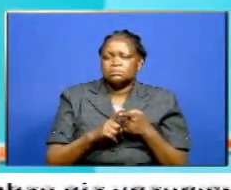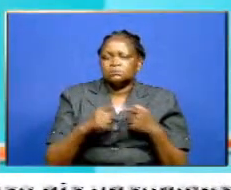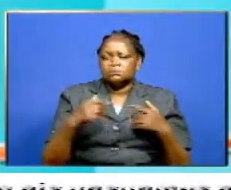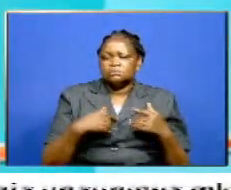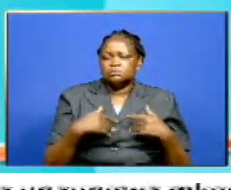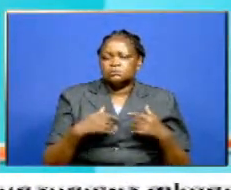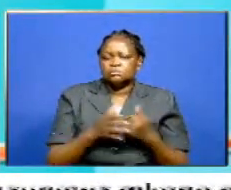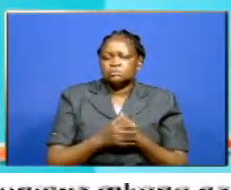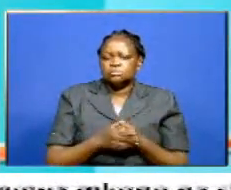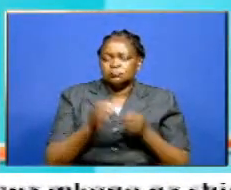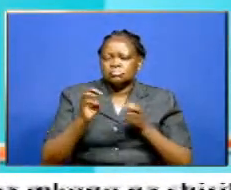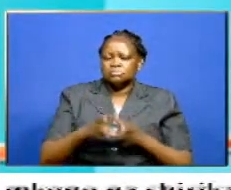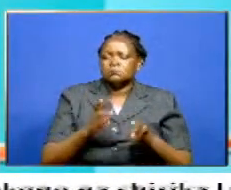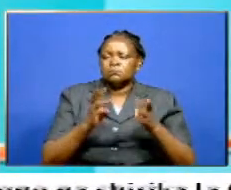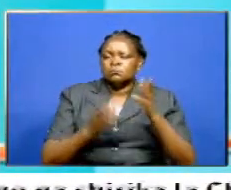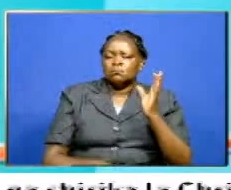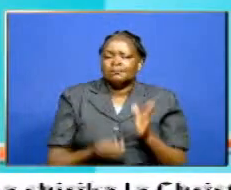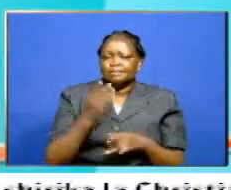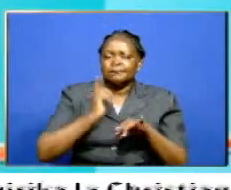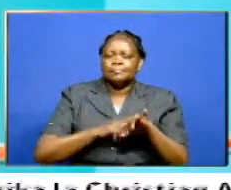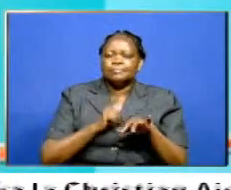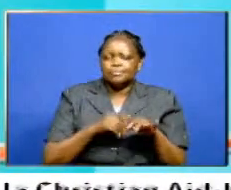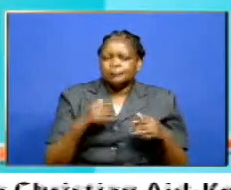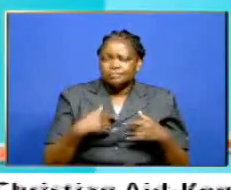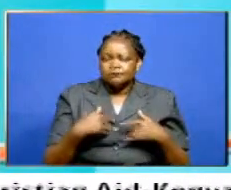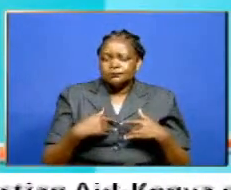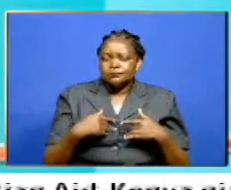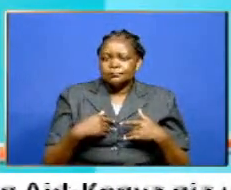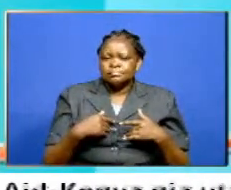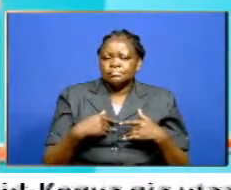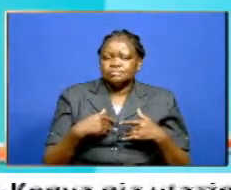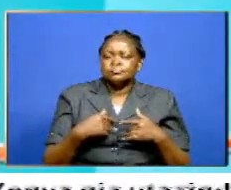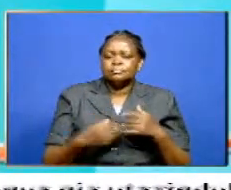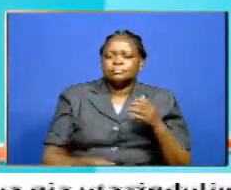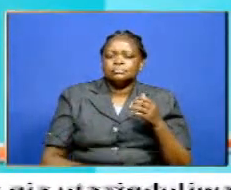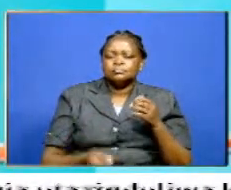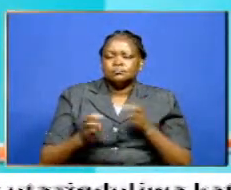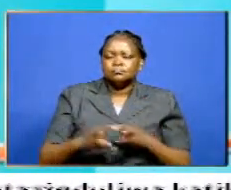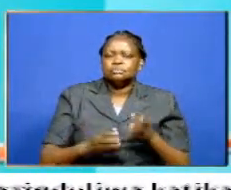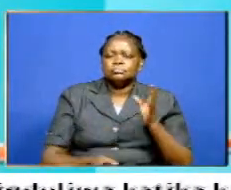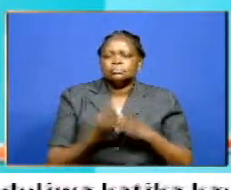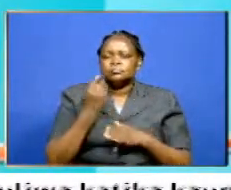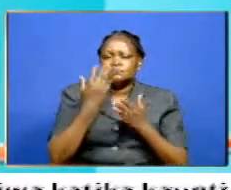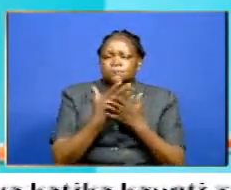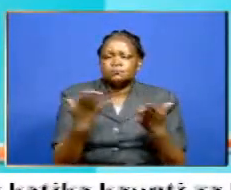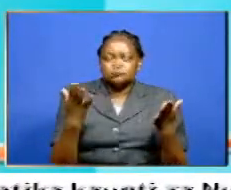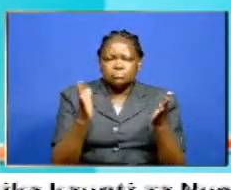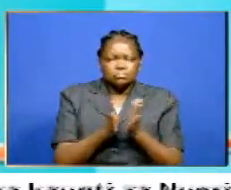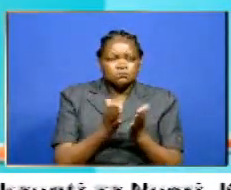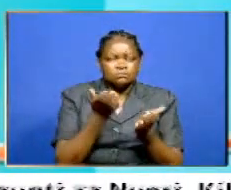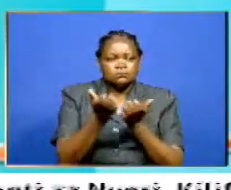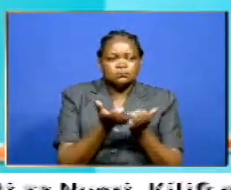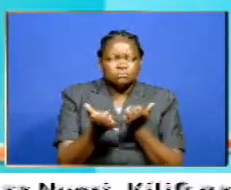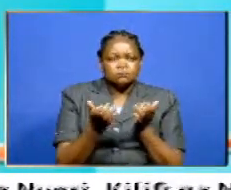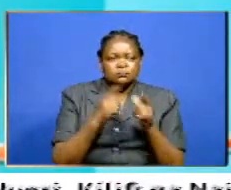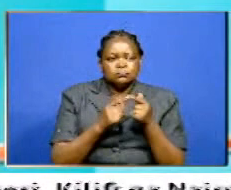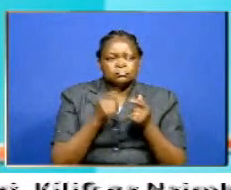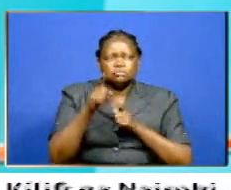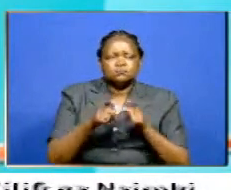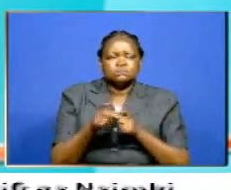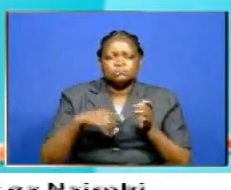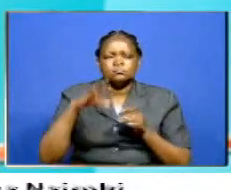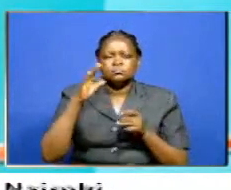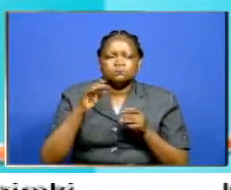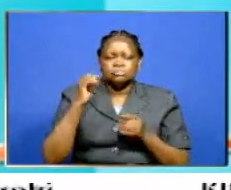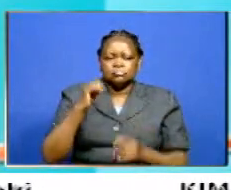got the means of production. Unajua, ukiwa na means ya kuproduce goods and services, then uko una control sana GDP.